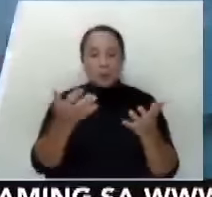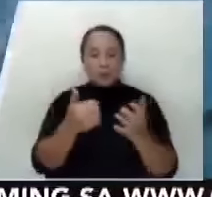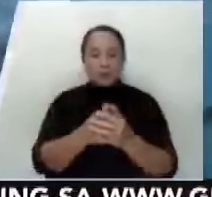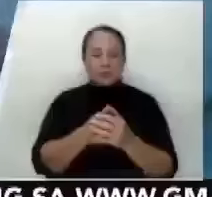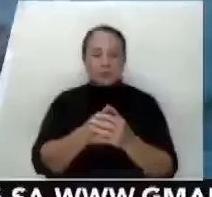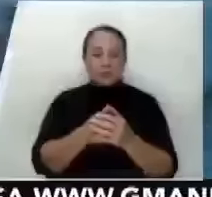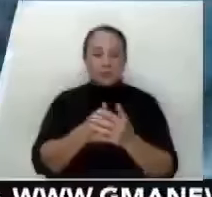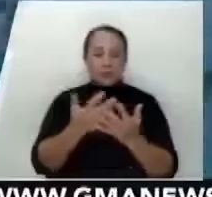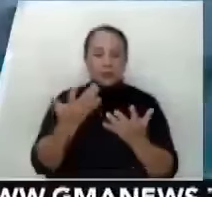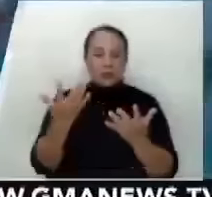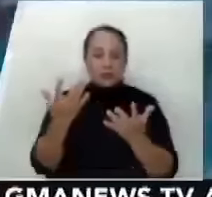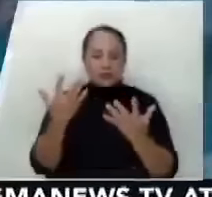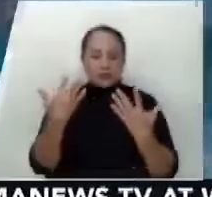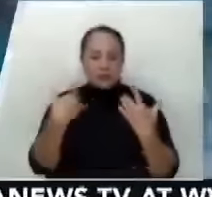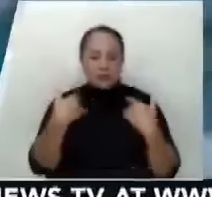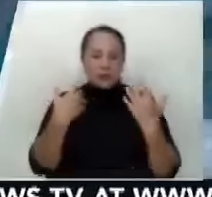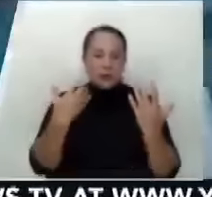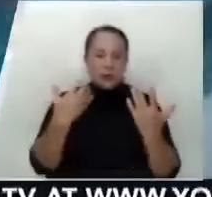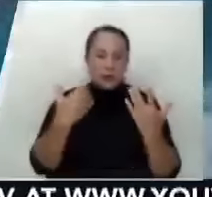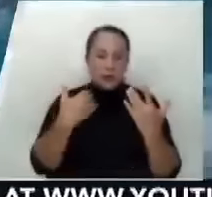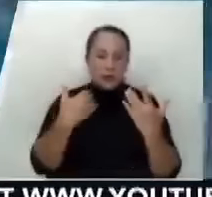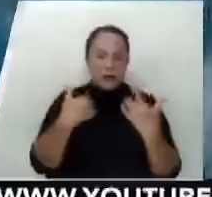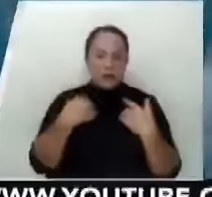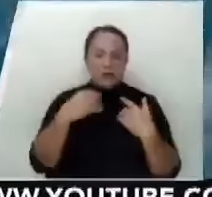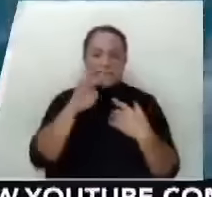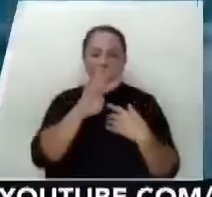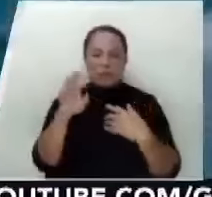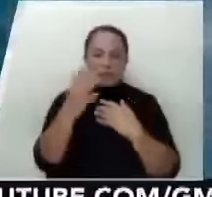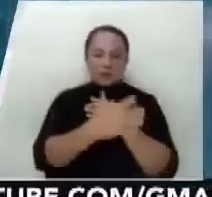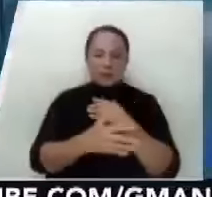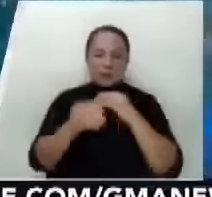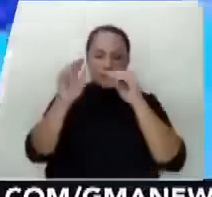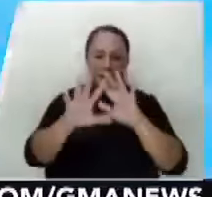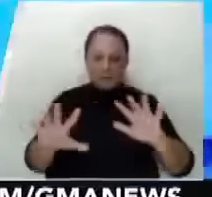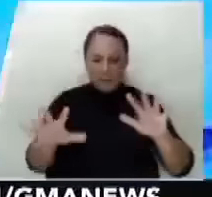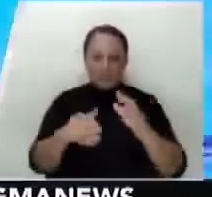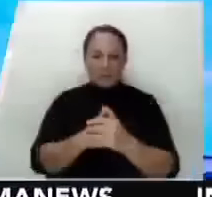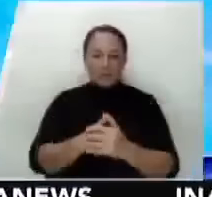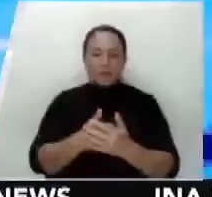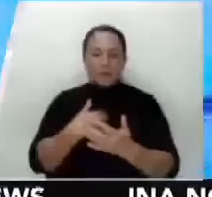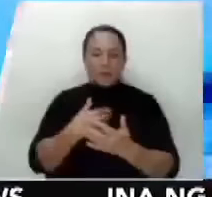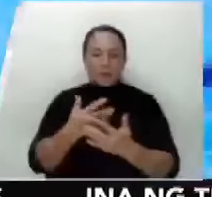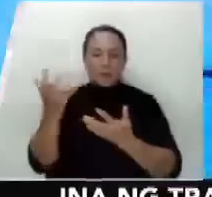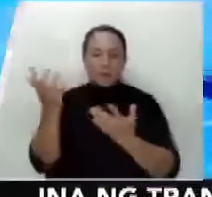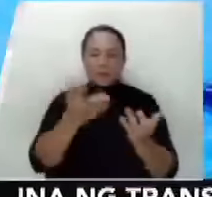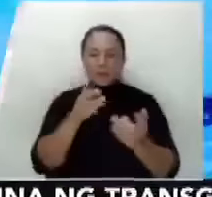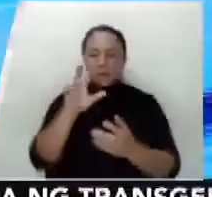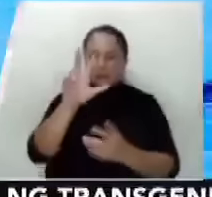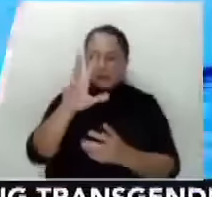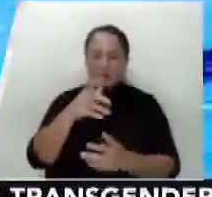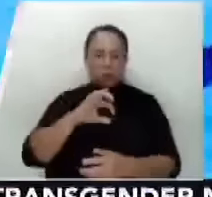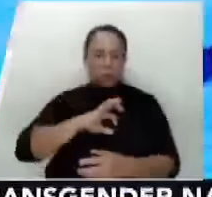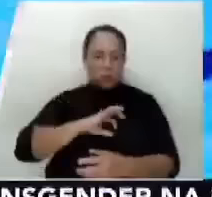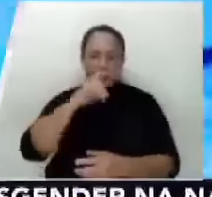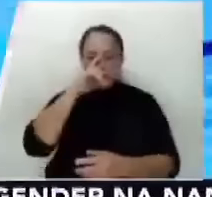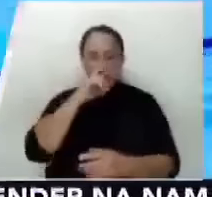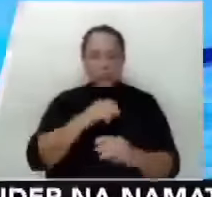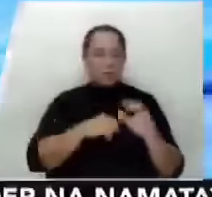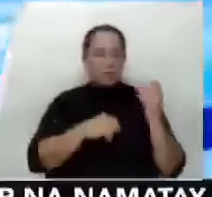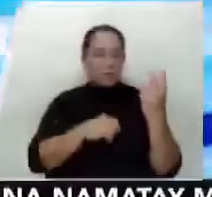saan kalahok ang 44 countries sa Asia. Nag-uwi lang naman siya ng tatlong medalya sa age 12 to 14